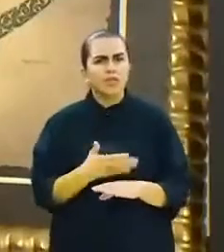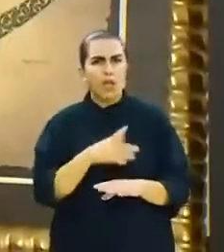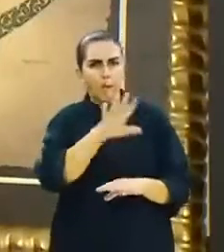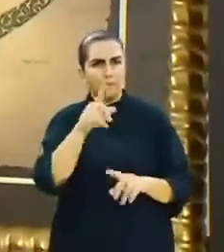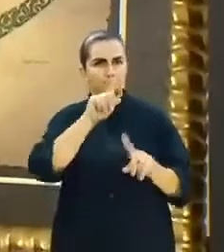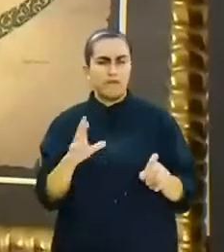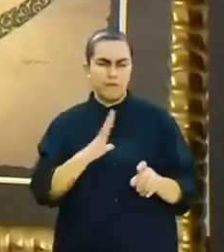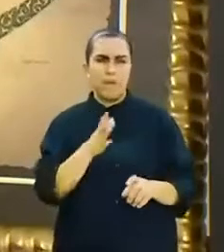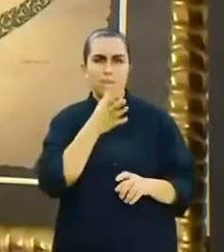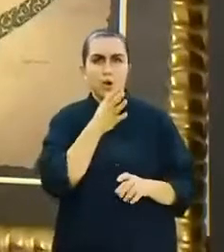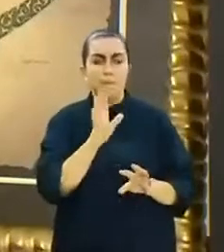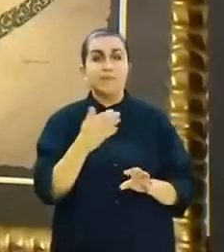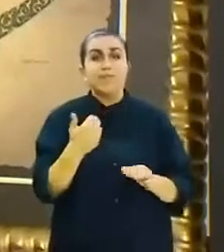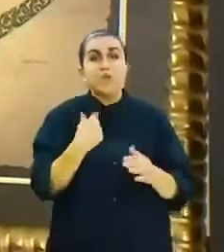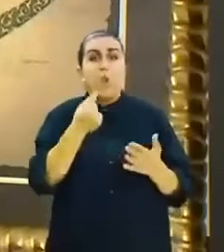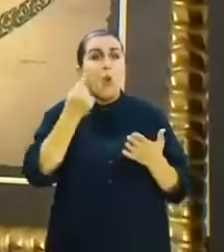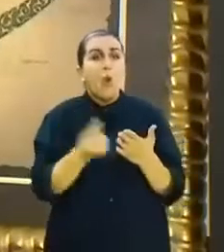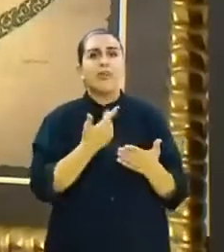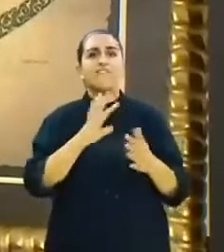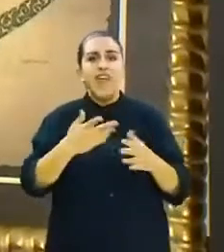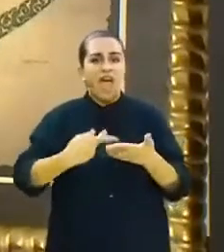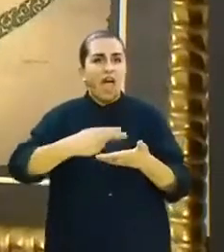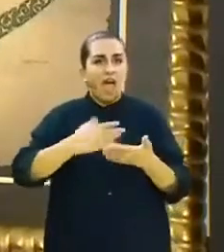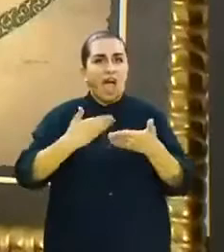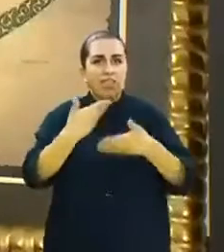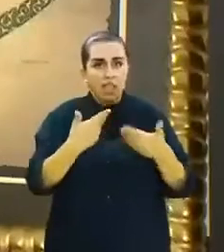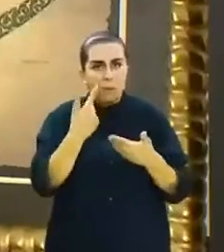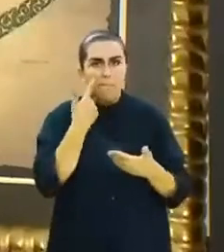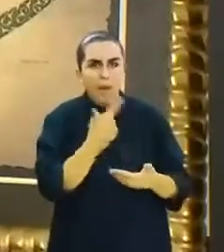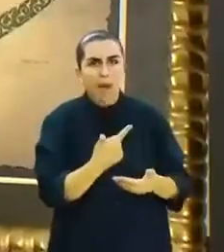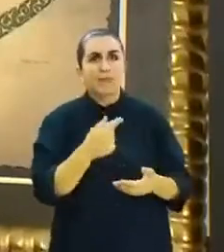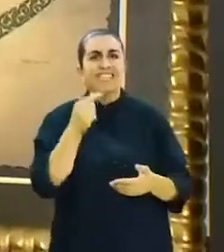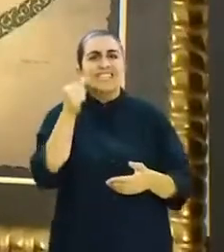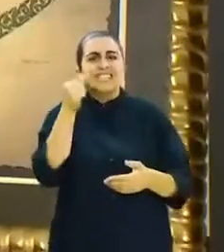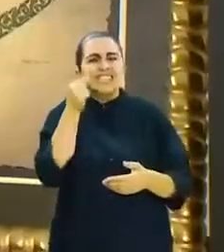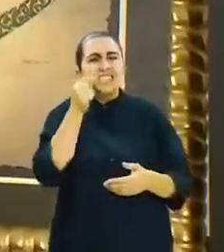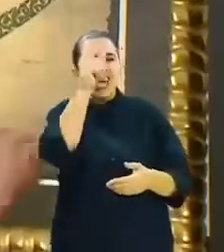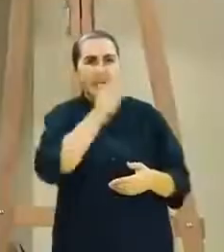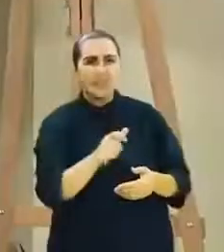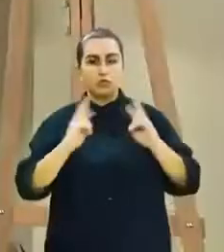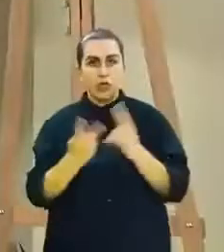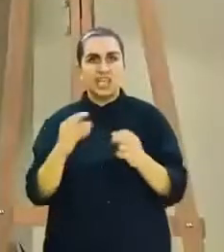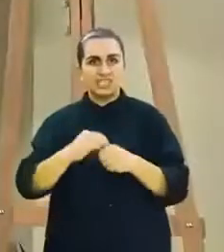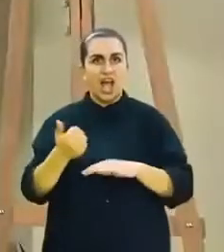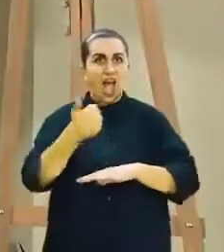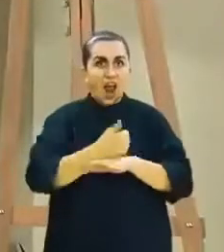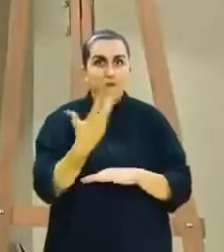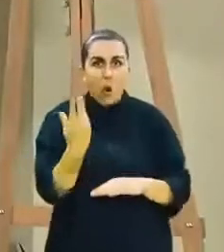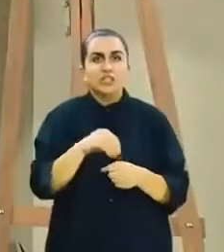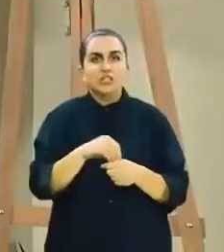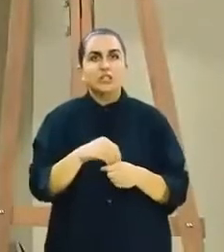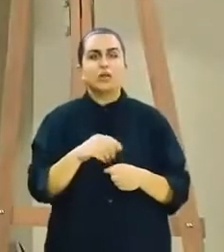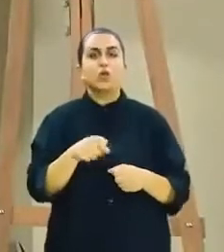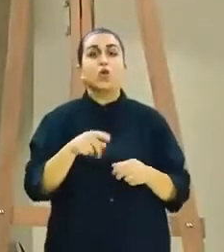nedir Biz kur'an-ı Kerim'e ve tefsirlerine baktığımız zaman insanın yeryüzüne halife kılınmasını şöyle görüyoruz insanın